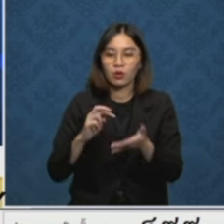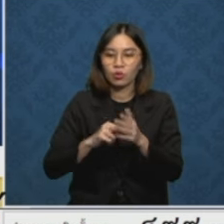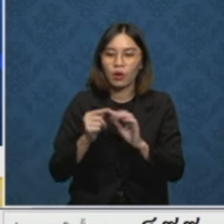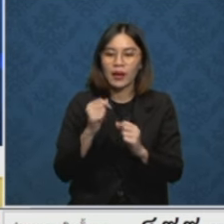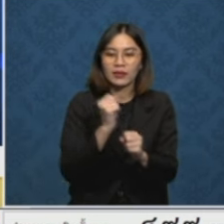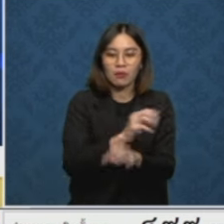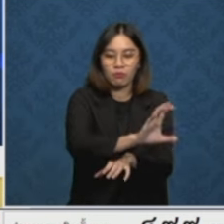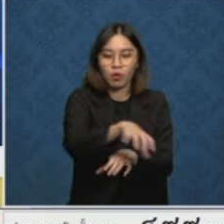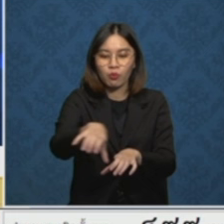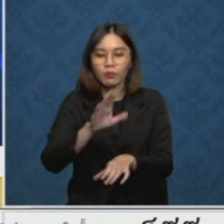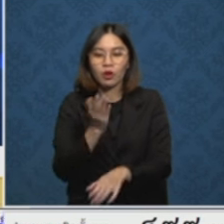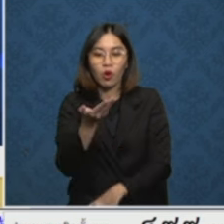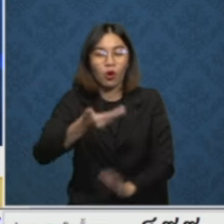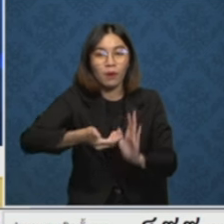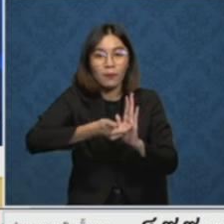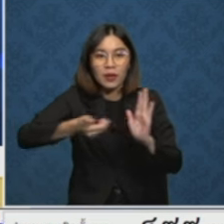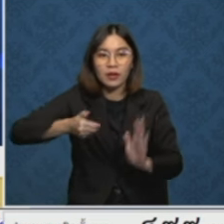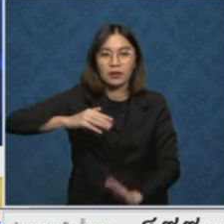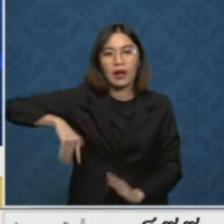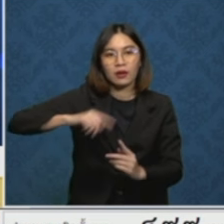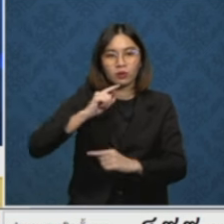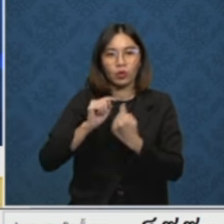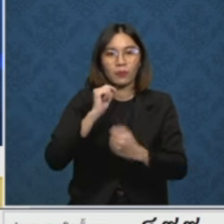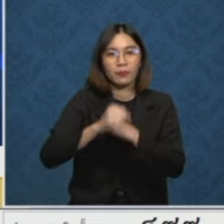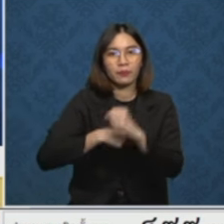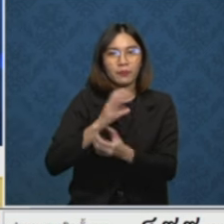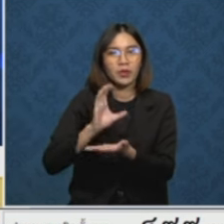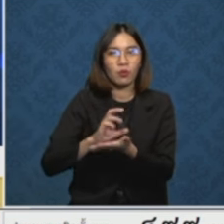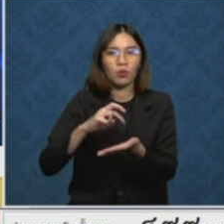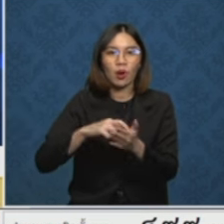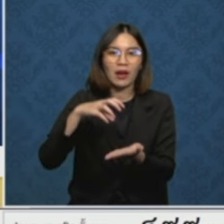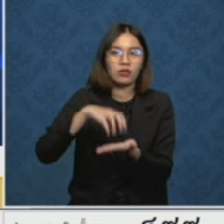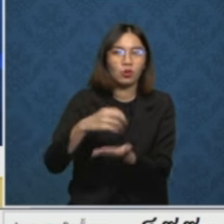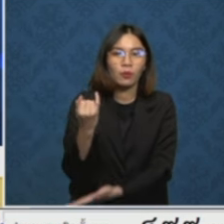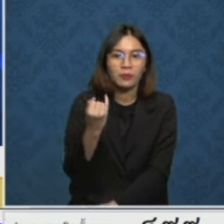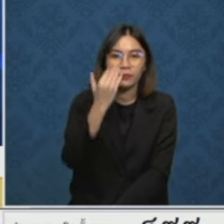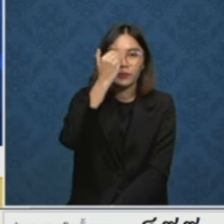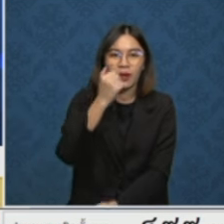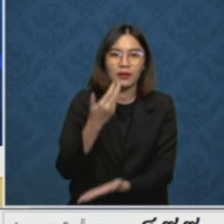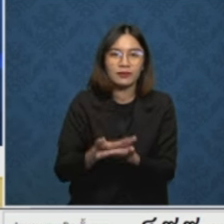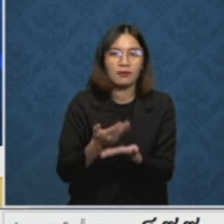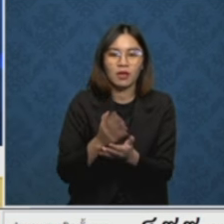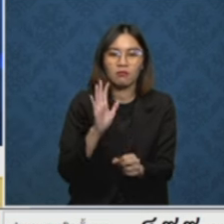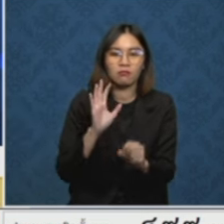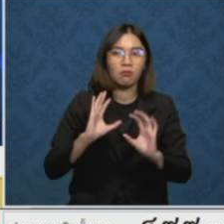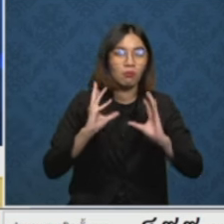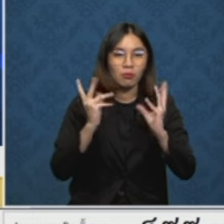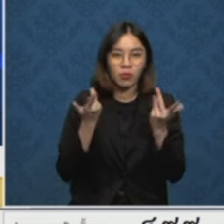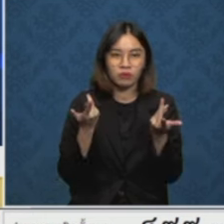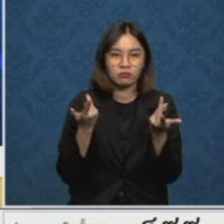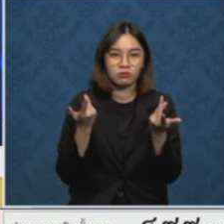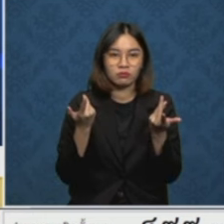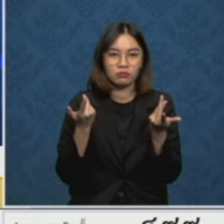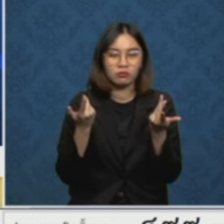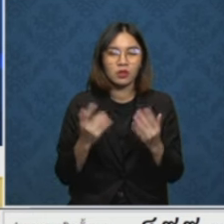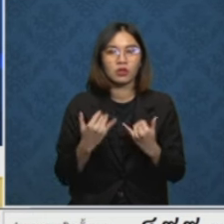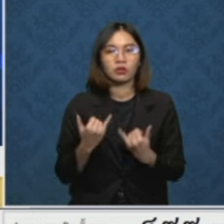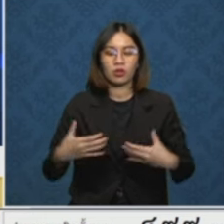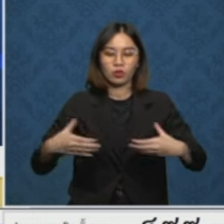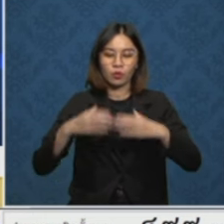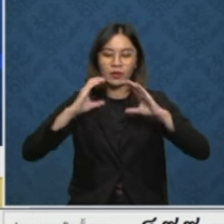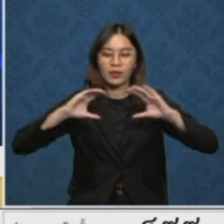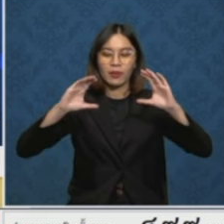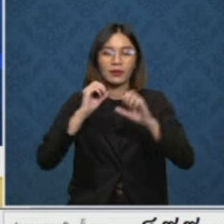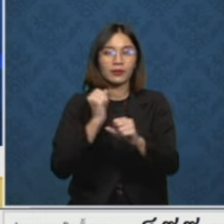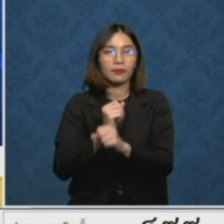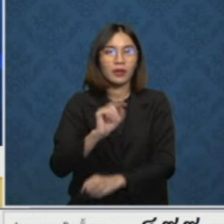หน่วยงานไหนที่มาเบิกจ่ายในช่วงหลังๆของปีงบประมาณนี้ก็ถือว่าโชคร้ายเพราะว่าเงินก็อาจจะไม่ได้มีแล้วนะคะแต่ที่รัฐบาลกำลังทำอยู่ก็คือว่